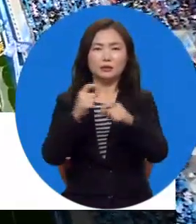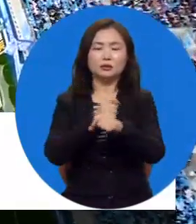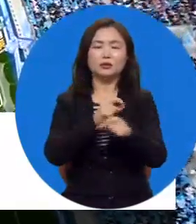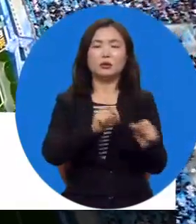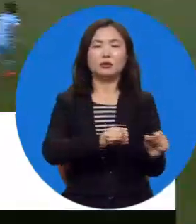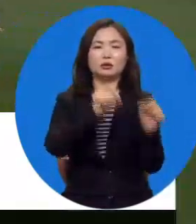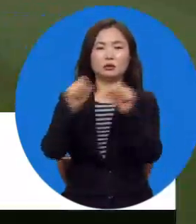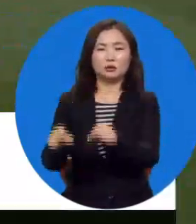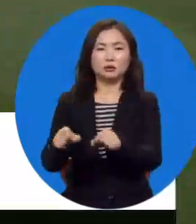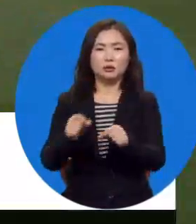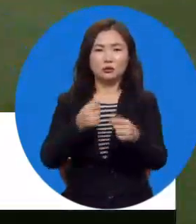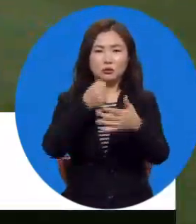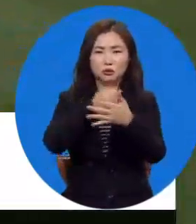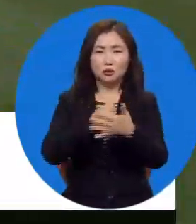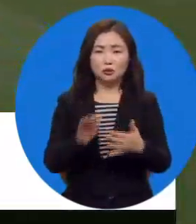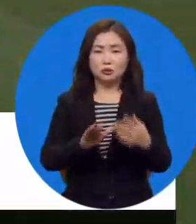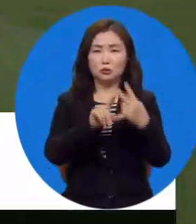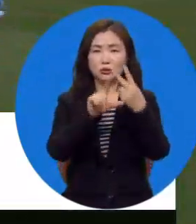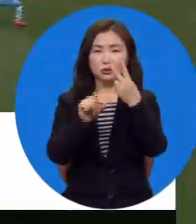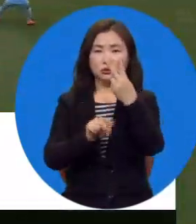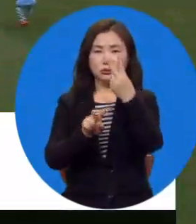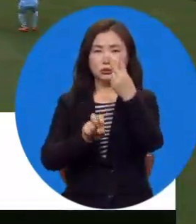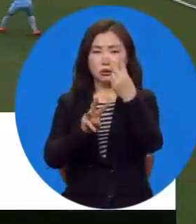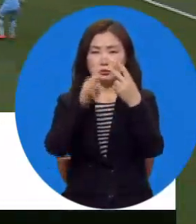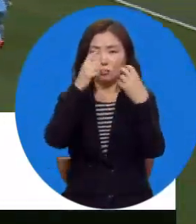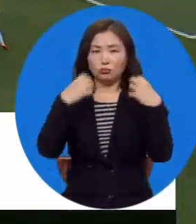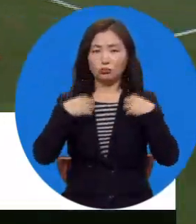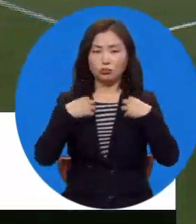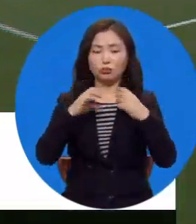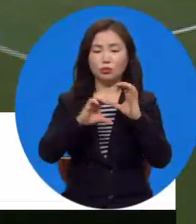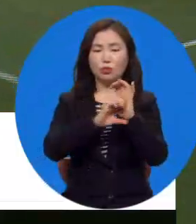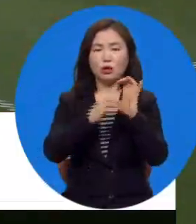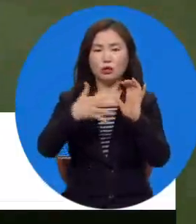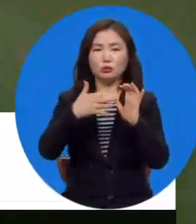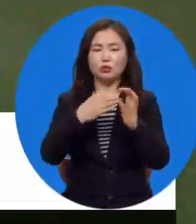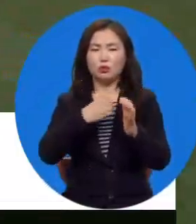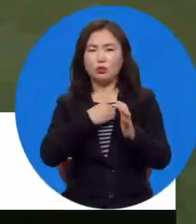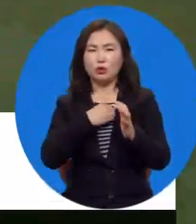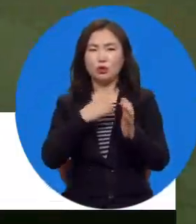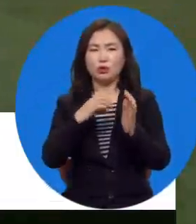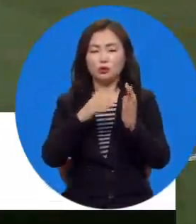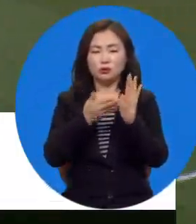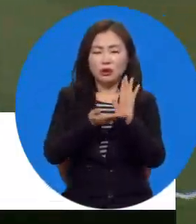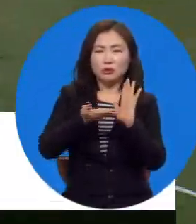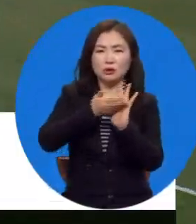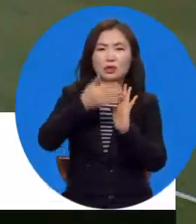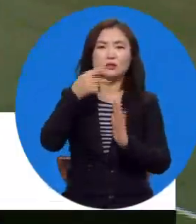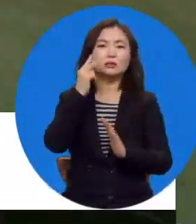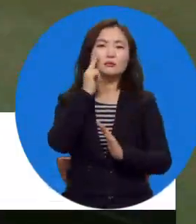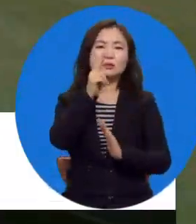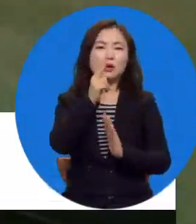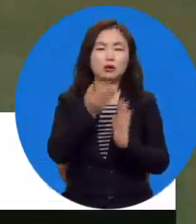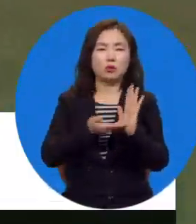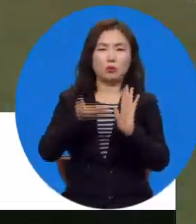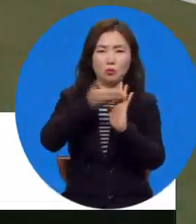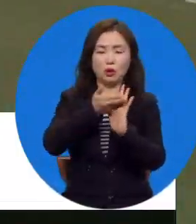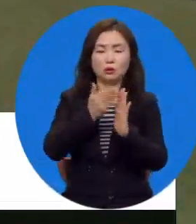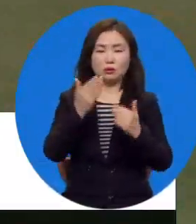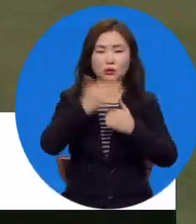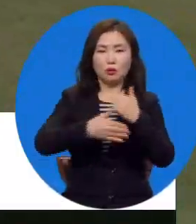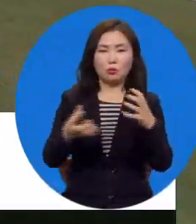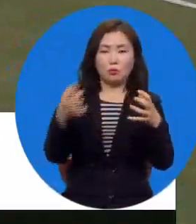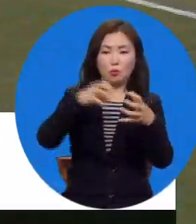연기했습니다 이번 결정에 대해 은 지난 23일 정부가 크로나 릭의 위기 경보를 심각 단계로 올렸고 대구를 포함한